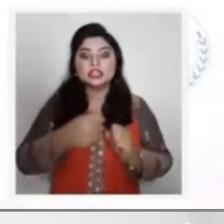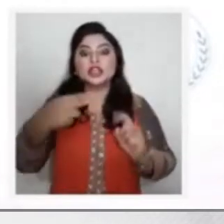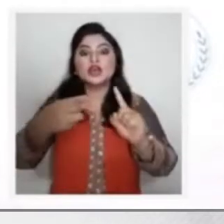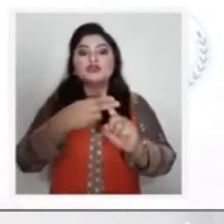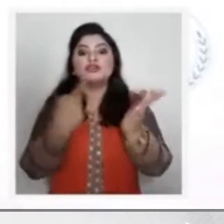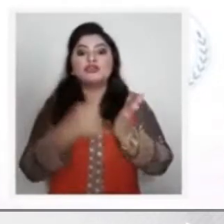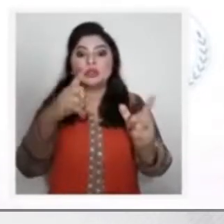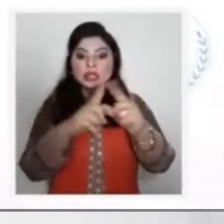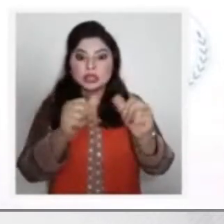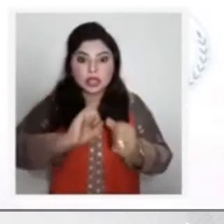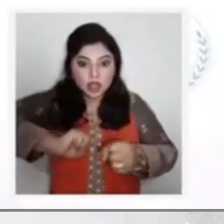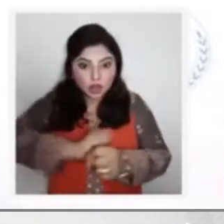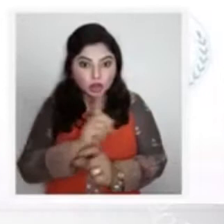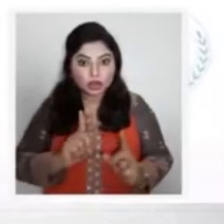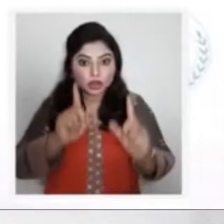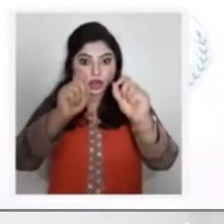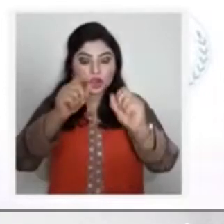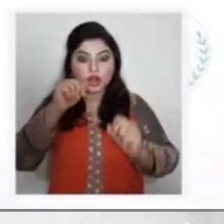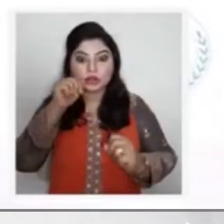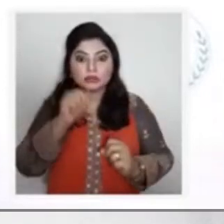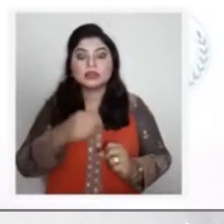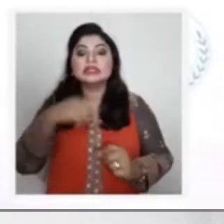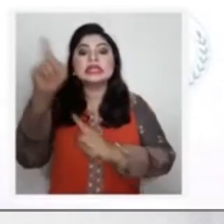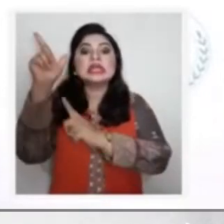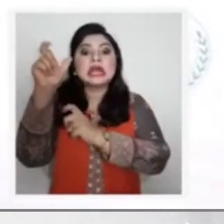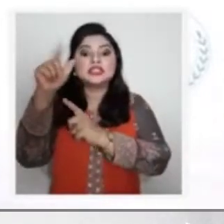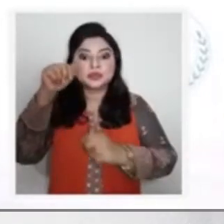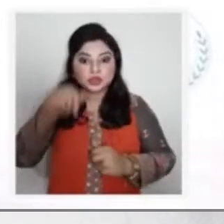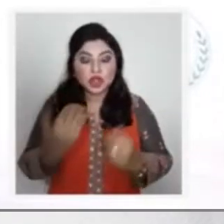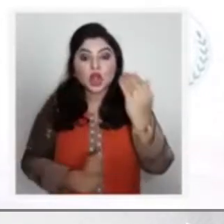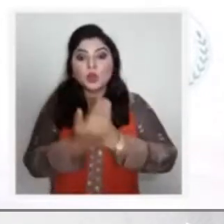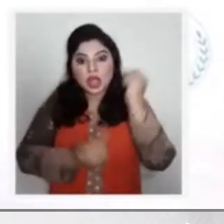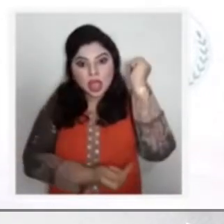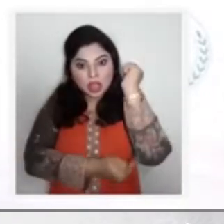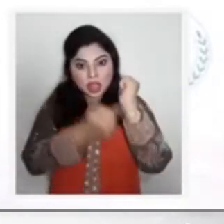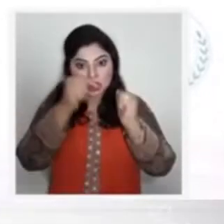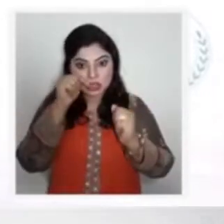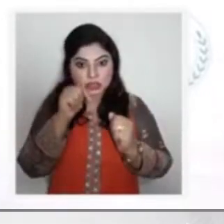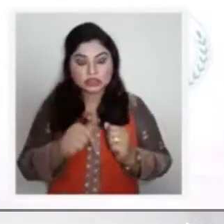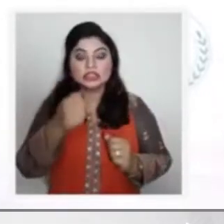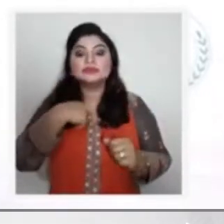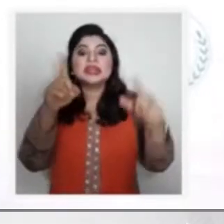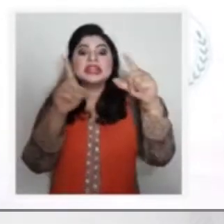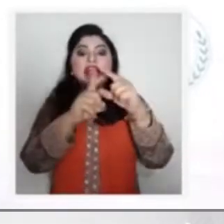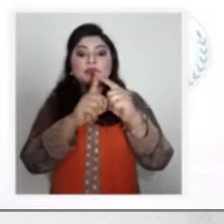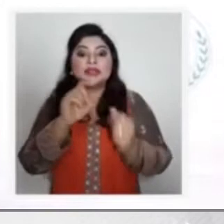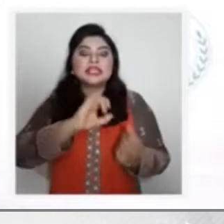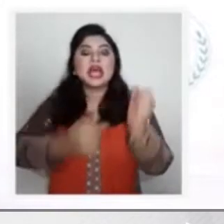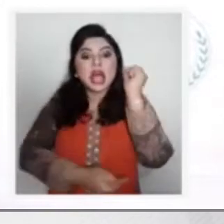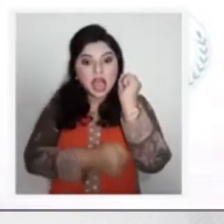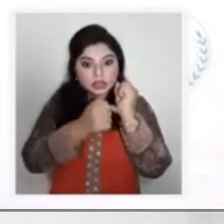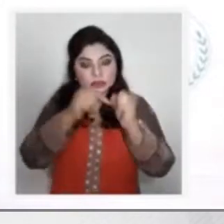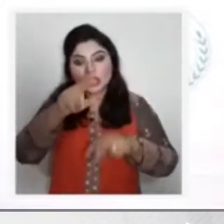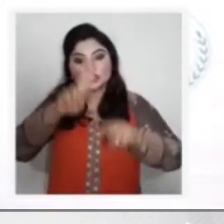২:৩০টায় কোভিড-১৯ সম্পর্কিত সার্বিক পরিস্থিতি জানাতে স্বাস্থ্য অধিদপ্তরের নিয়মিত স্বাস্থ্য বুলেটিনের আয়োজন করা হয়।